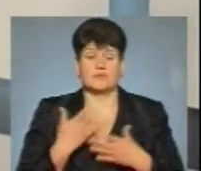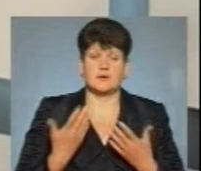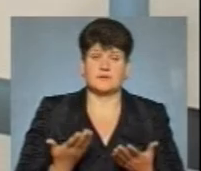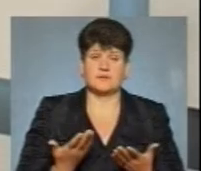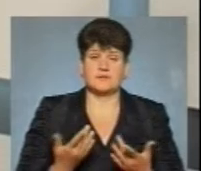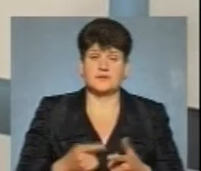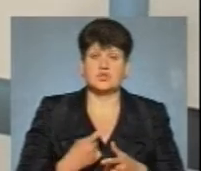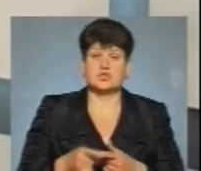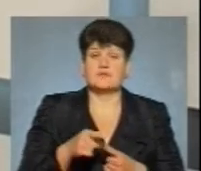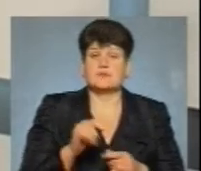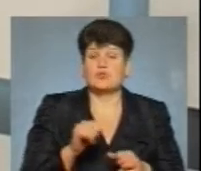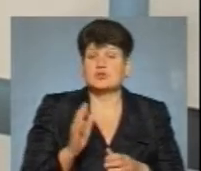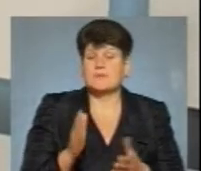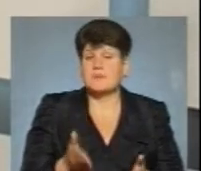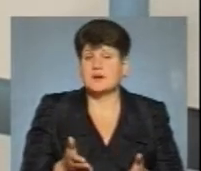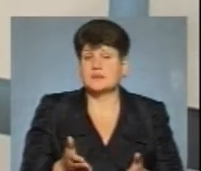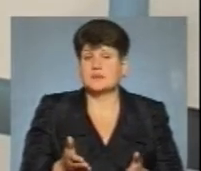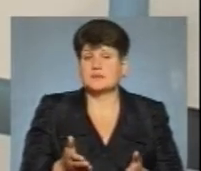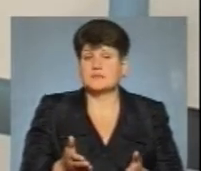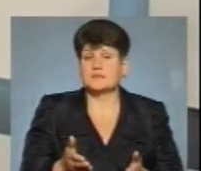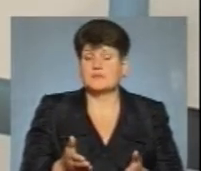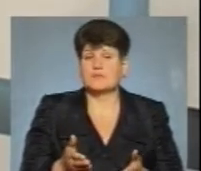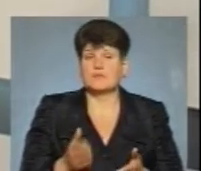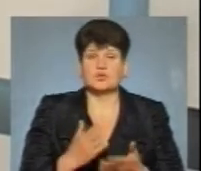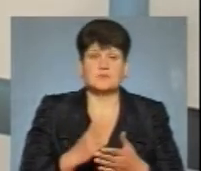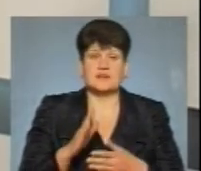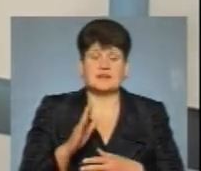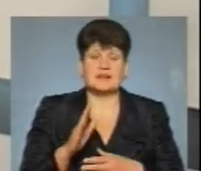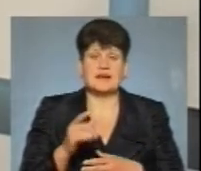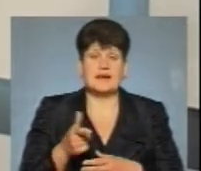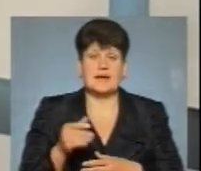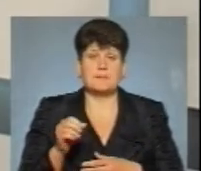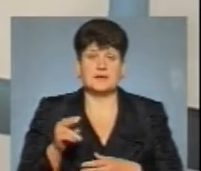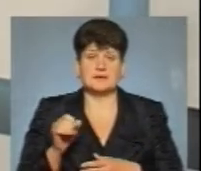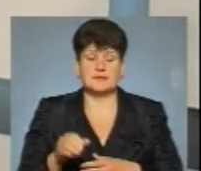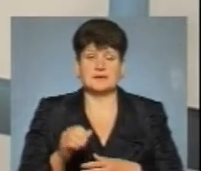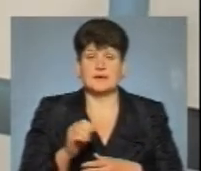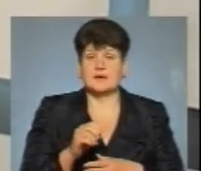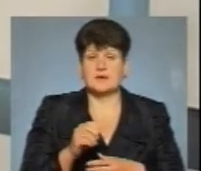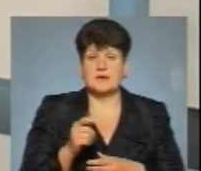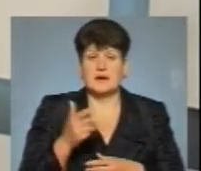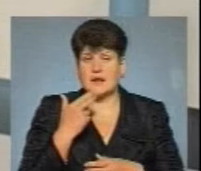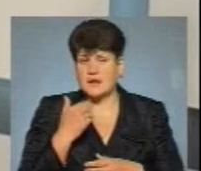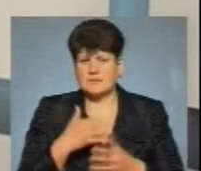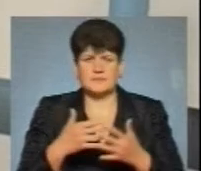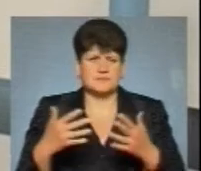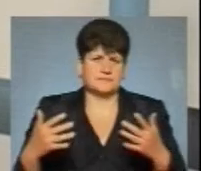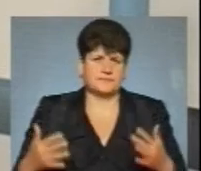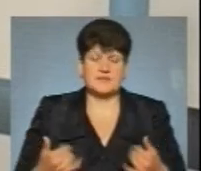він може мати якийсь там хворий бути вірусним гепатитом Б, С і так далі, чи грип А, чи Б. Тобто зараз є